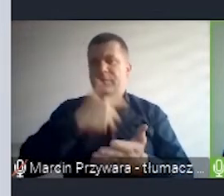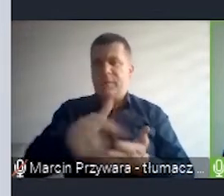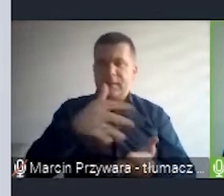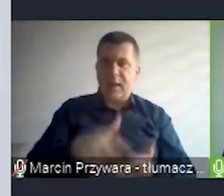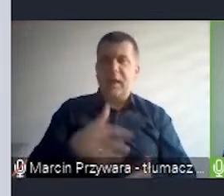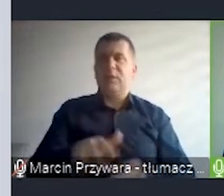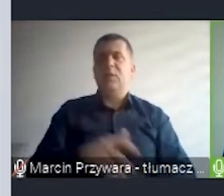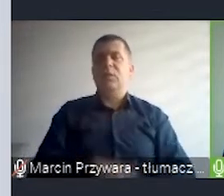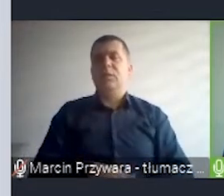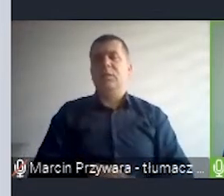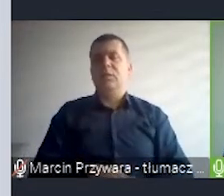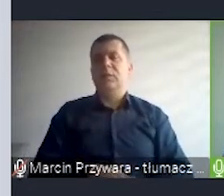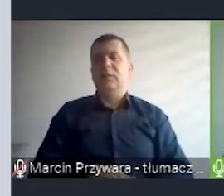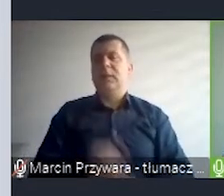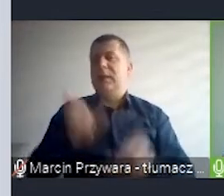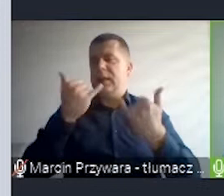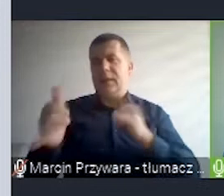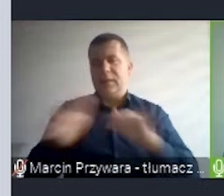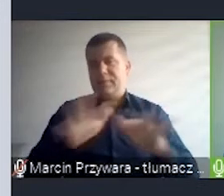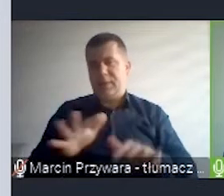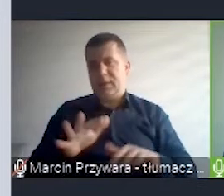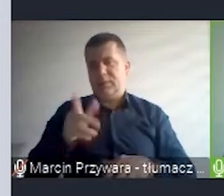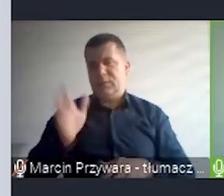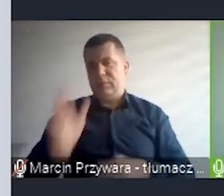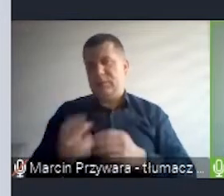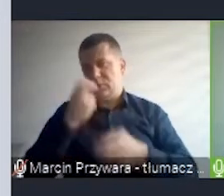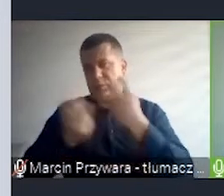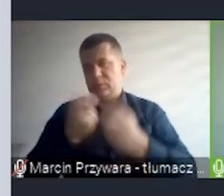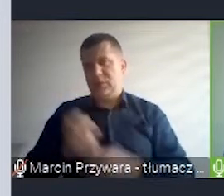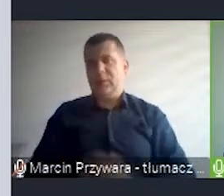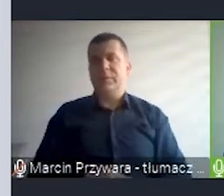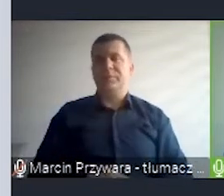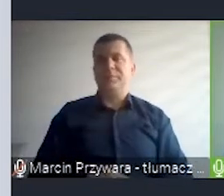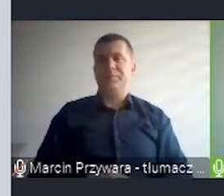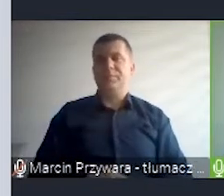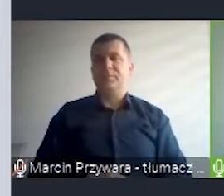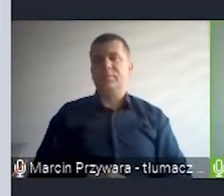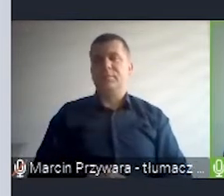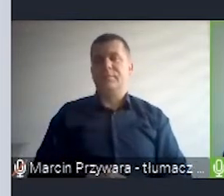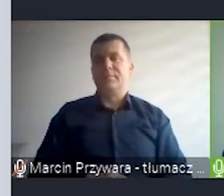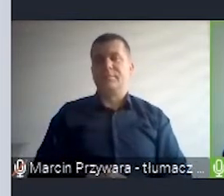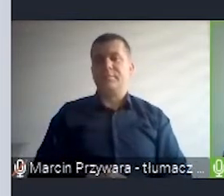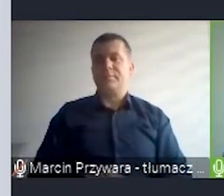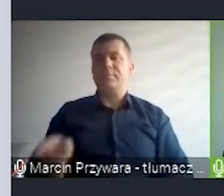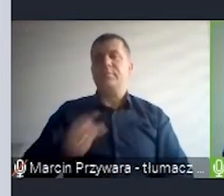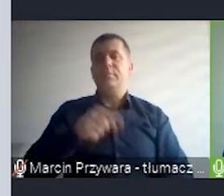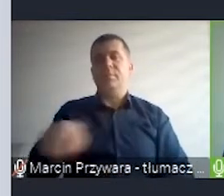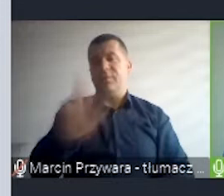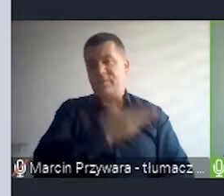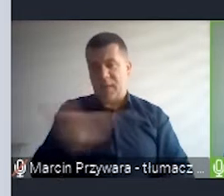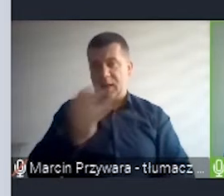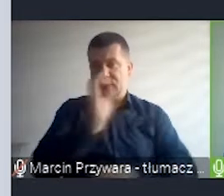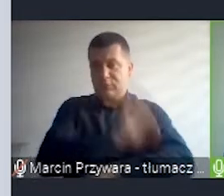wydatków. Zupełnie w innym miejscu będzie ten środek ciężkości. Zresztą pomiędzy państwa